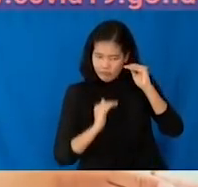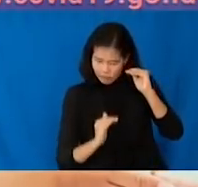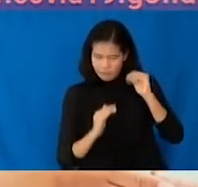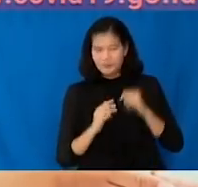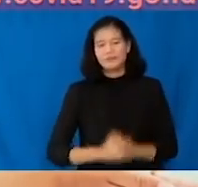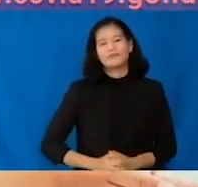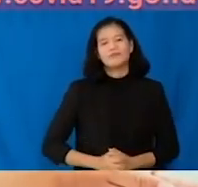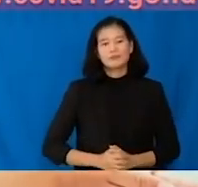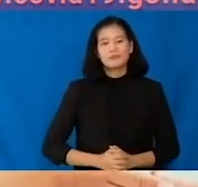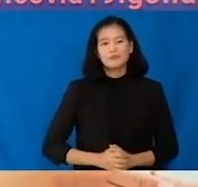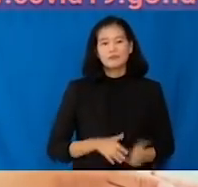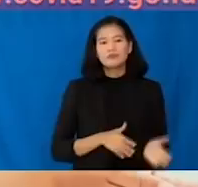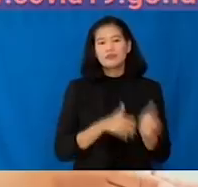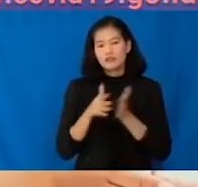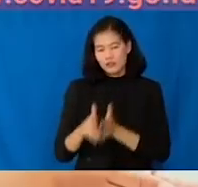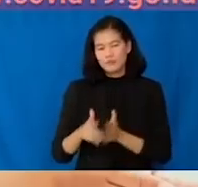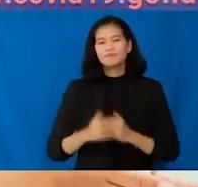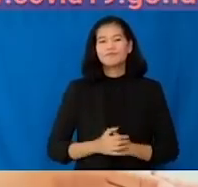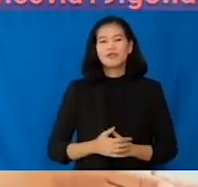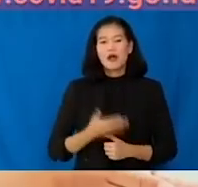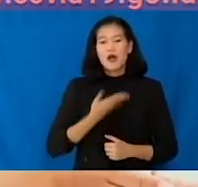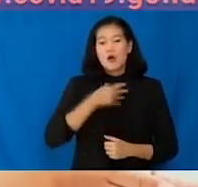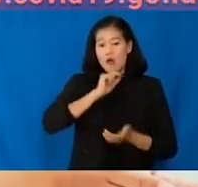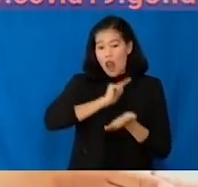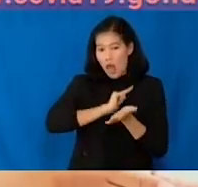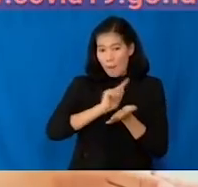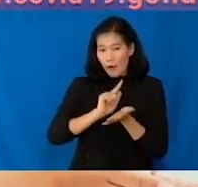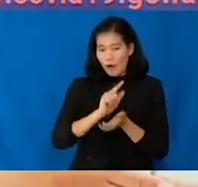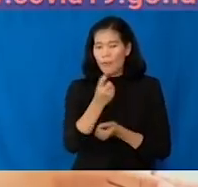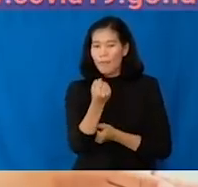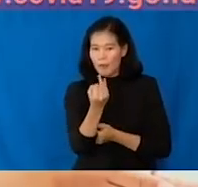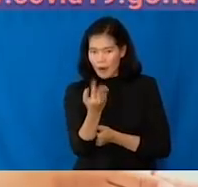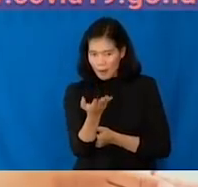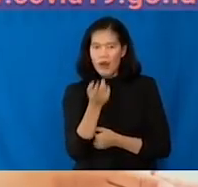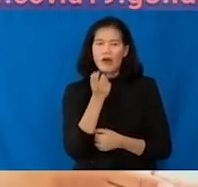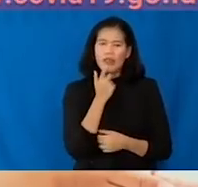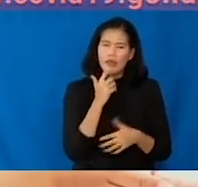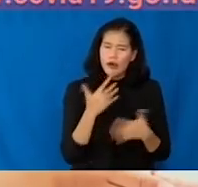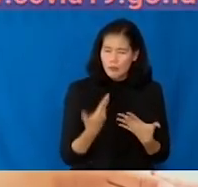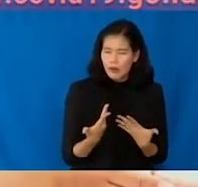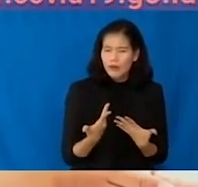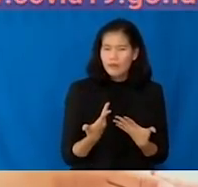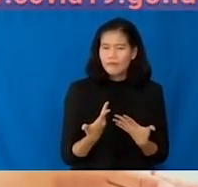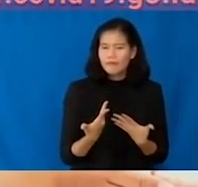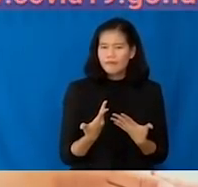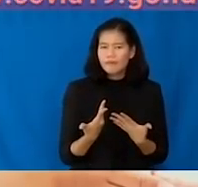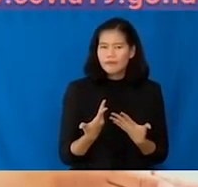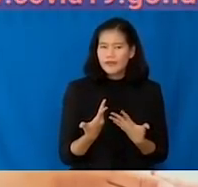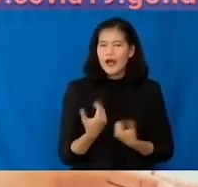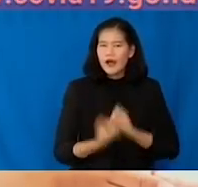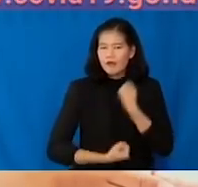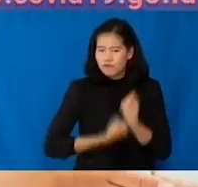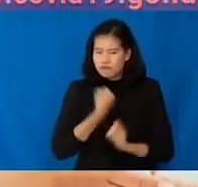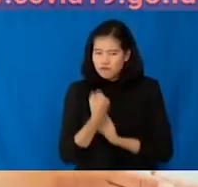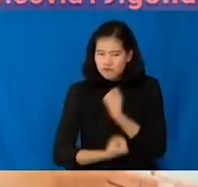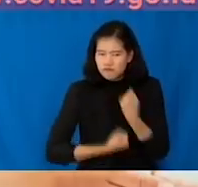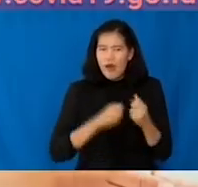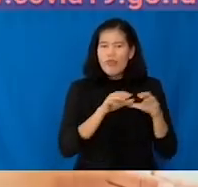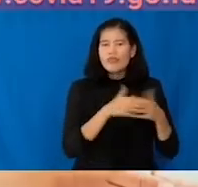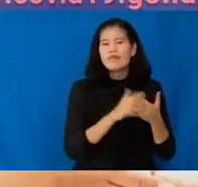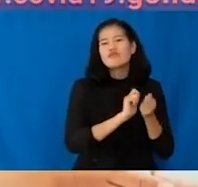berikutnya ada beberapa hal yang saya laporkan terkait dengan e-kinerja gugus tugas